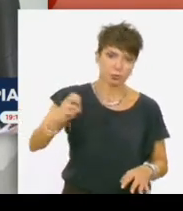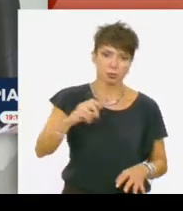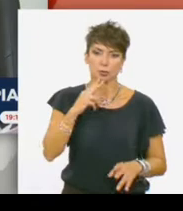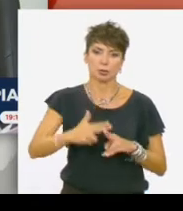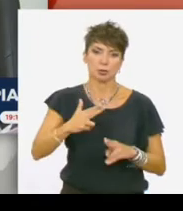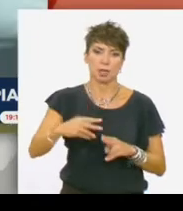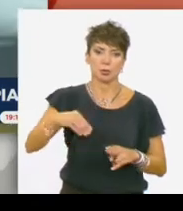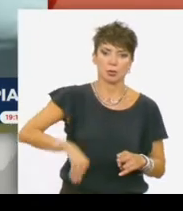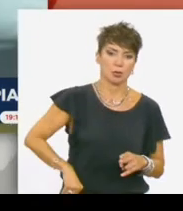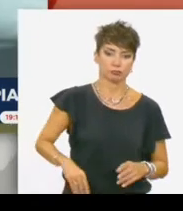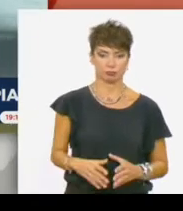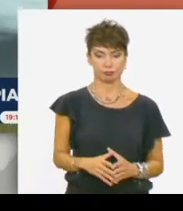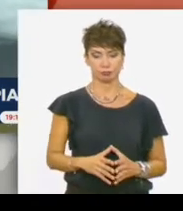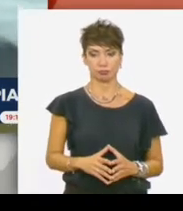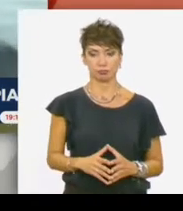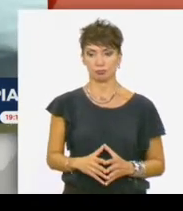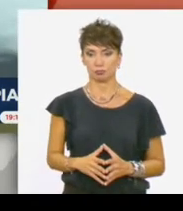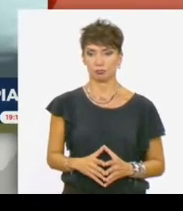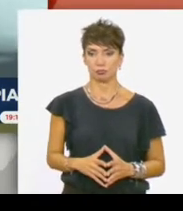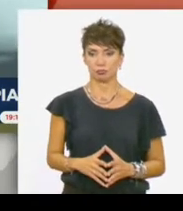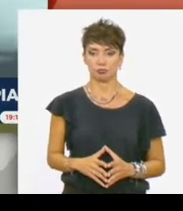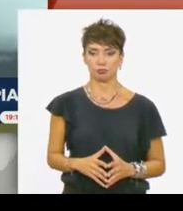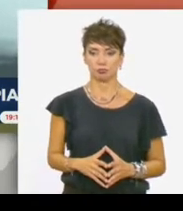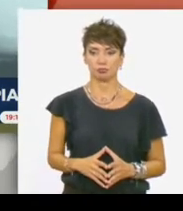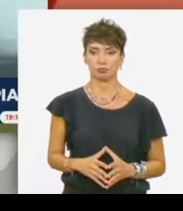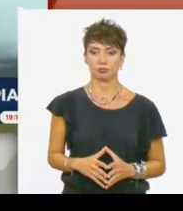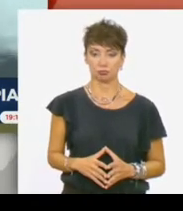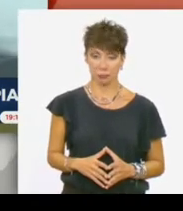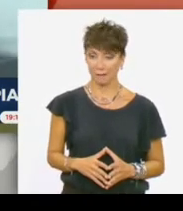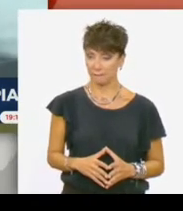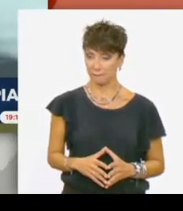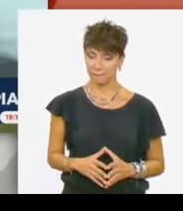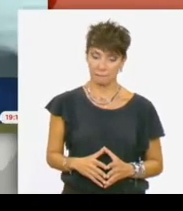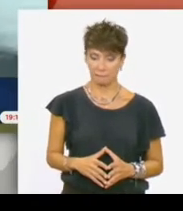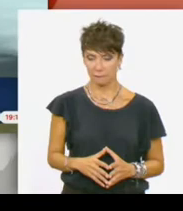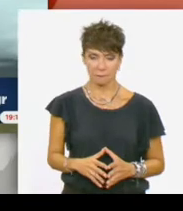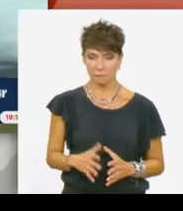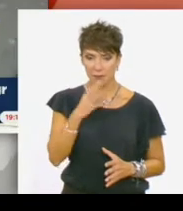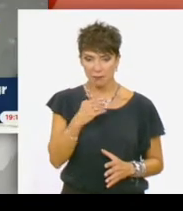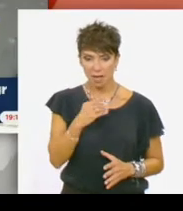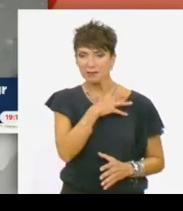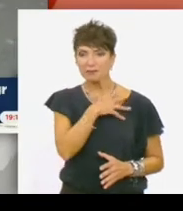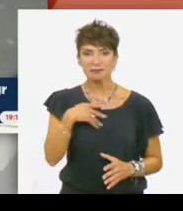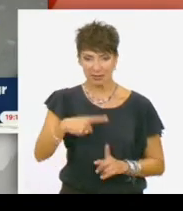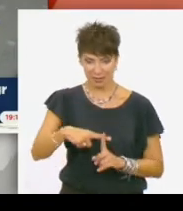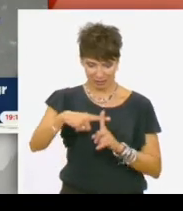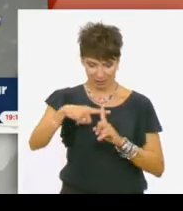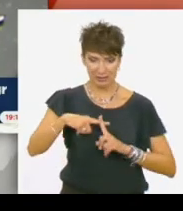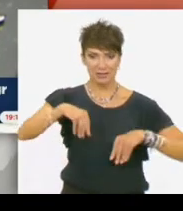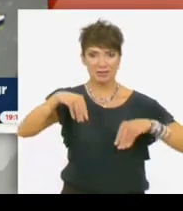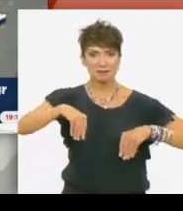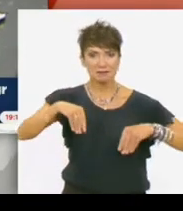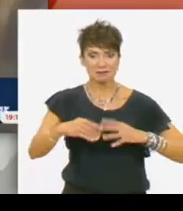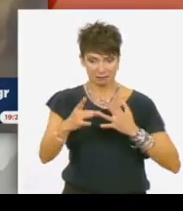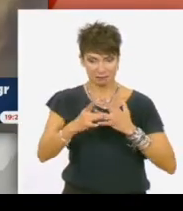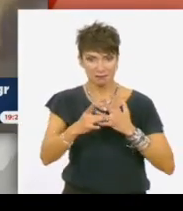στην τσέπη τους. Πίσω από τον γκισέ του ενεχειροδανειστηρίου παζαρεύουν το βαπτιστικό σταυρό ή τη βέρα